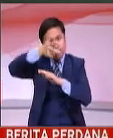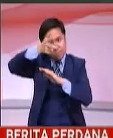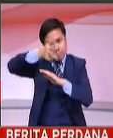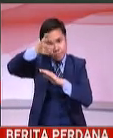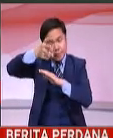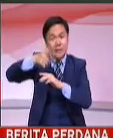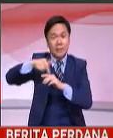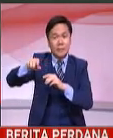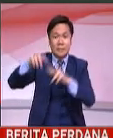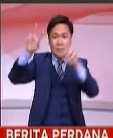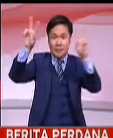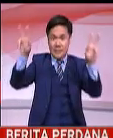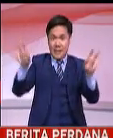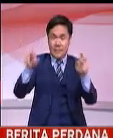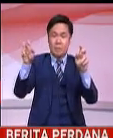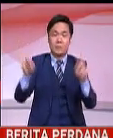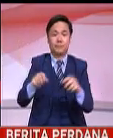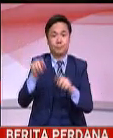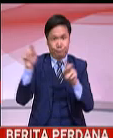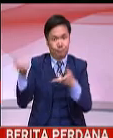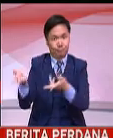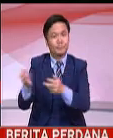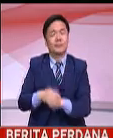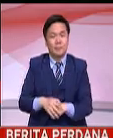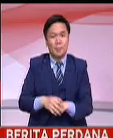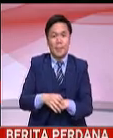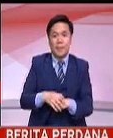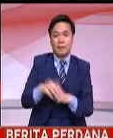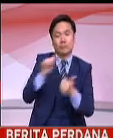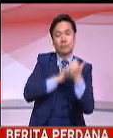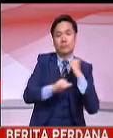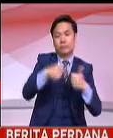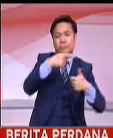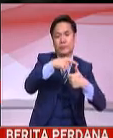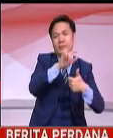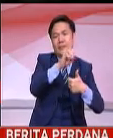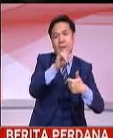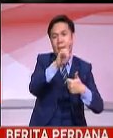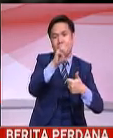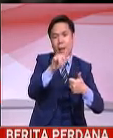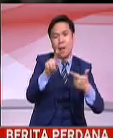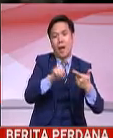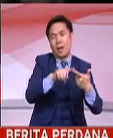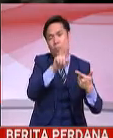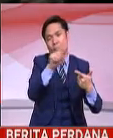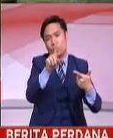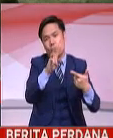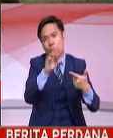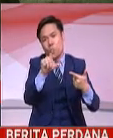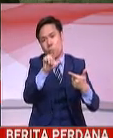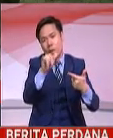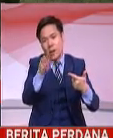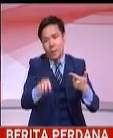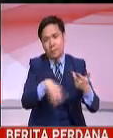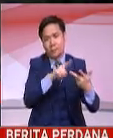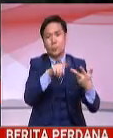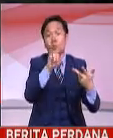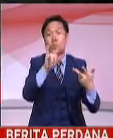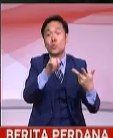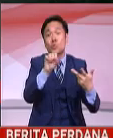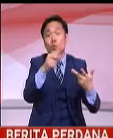Zeta, When the Dead Awaken dibintangi Kat Mini, Dimas Aditya, Ido Borne, William Bevers,